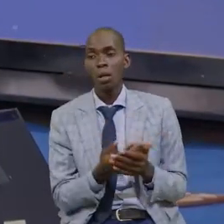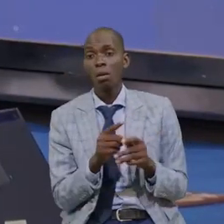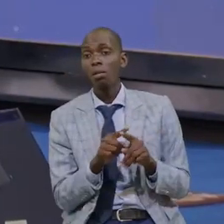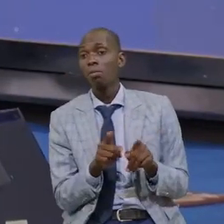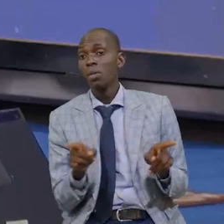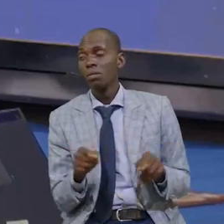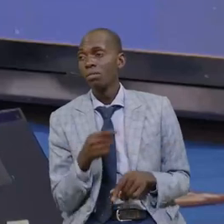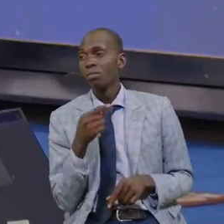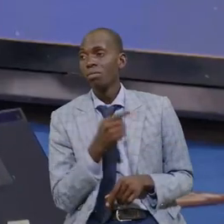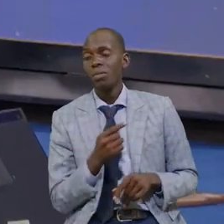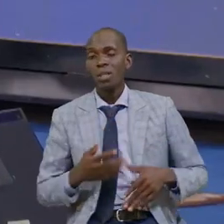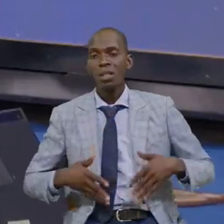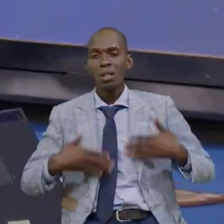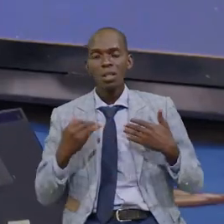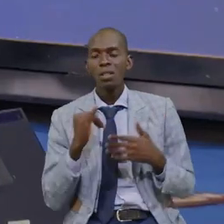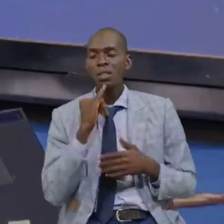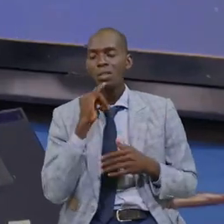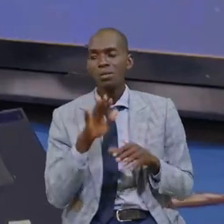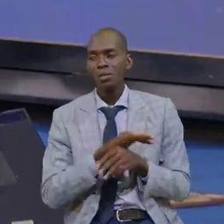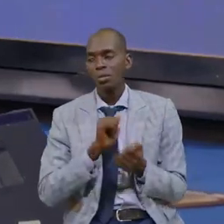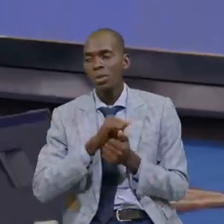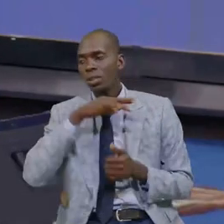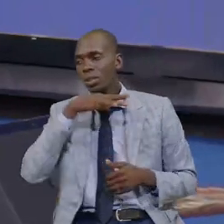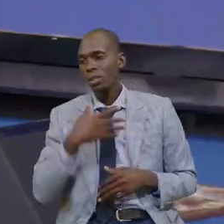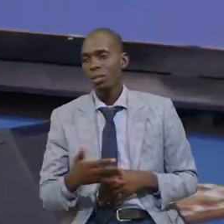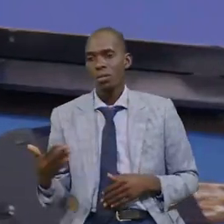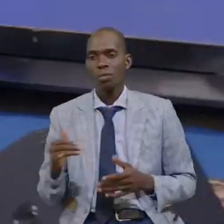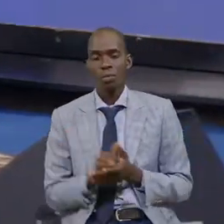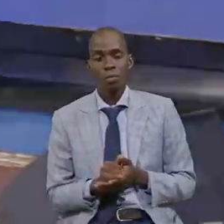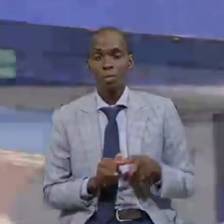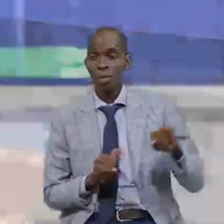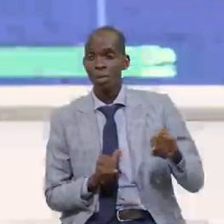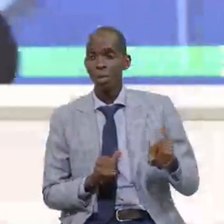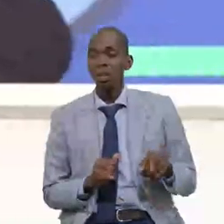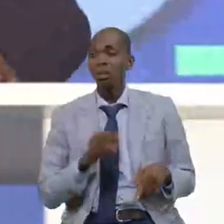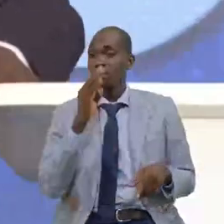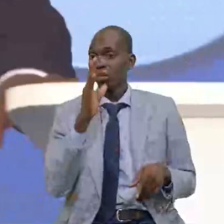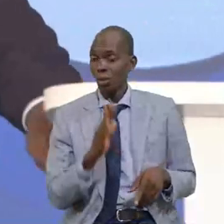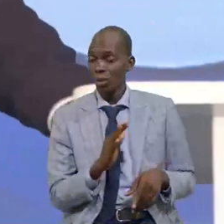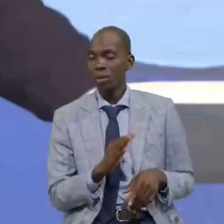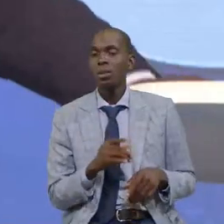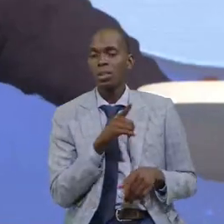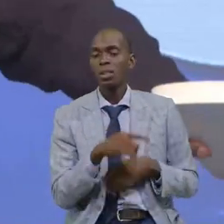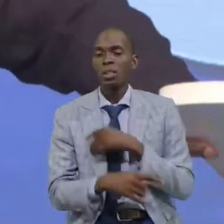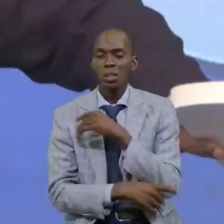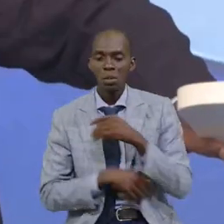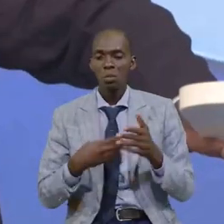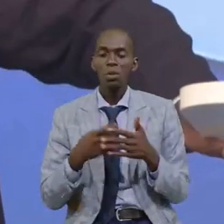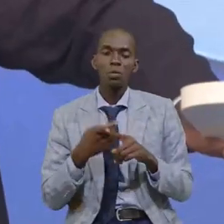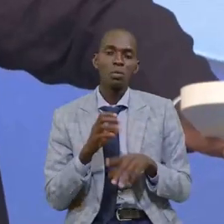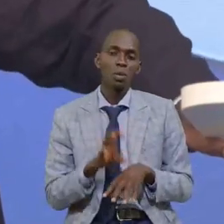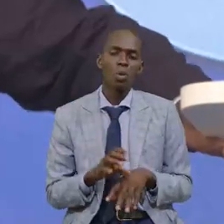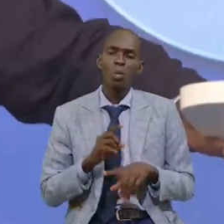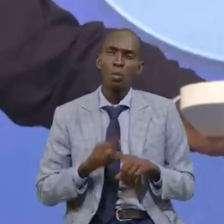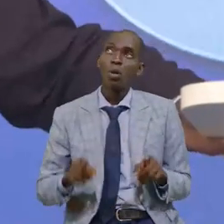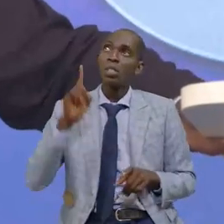mais sa vie est corrompue. Il vole l'argent de l'église. Il dit, nous devons